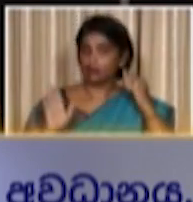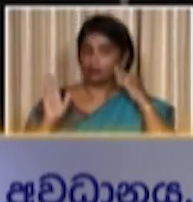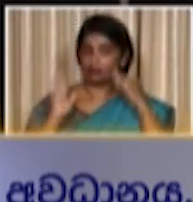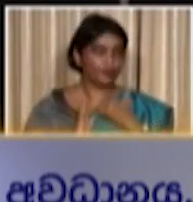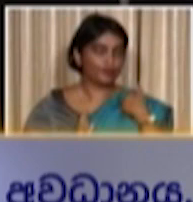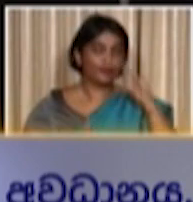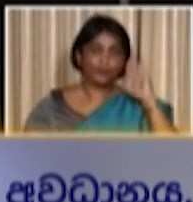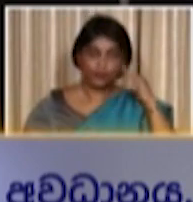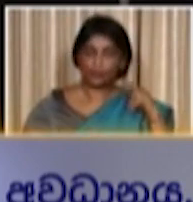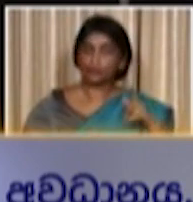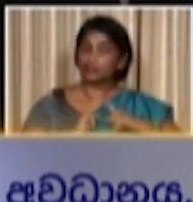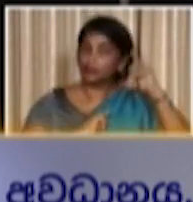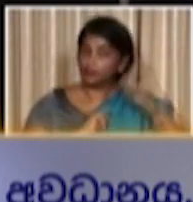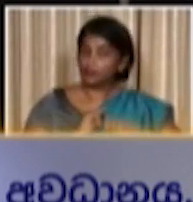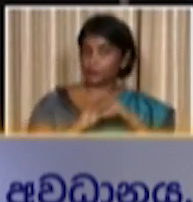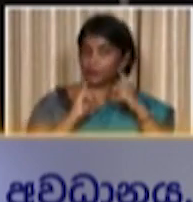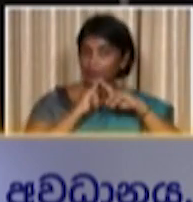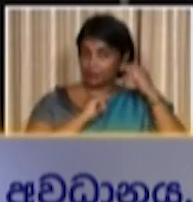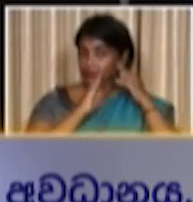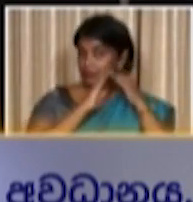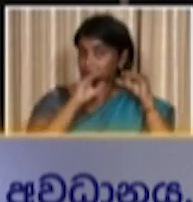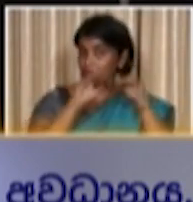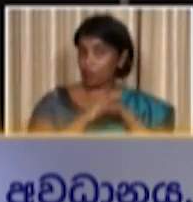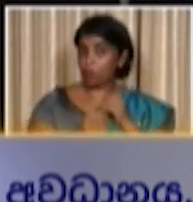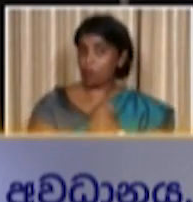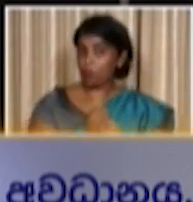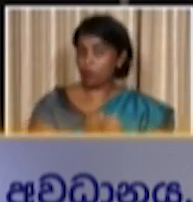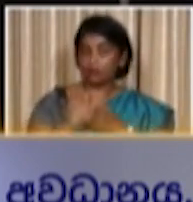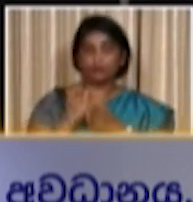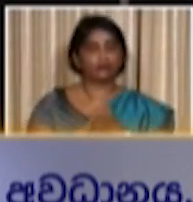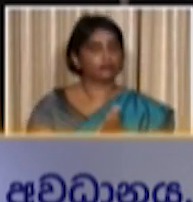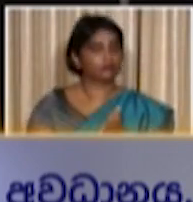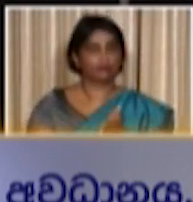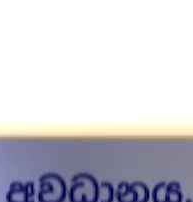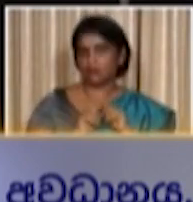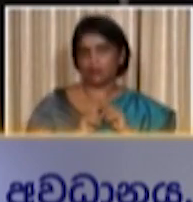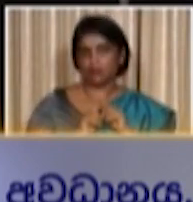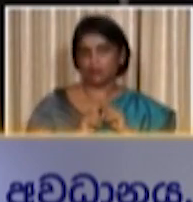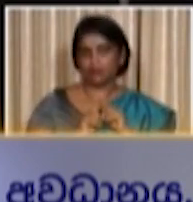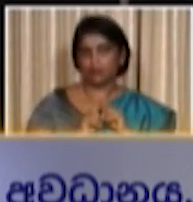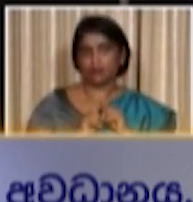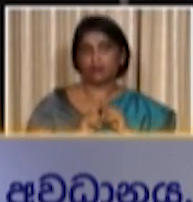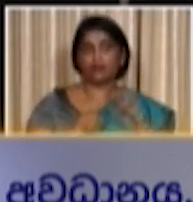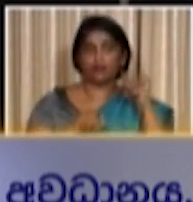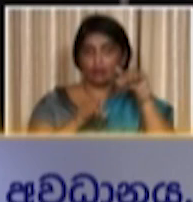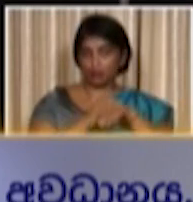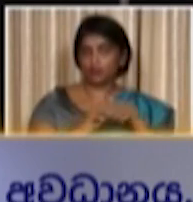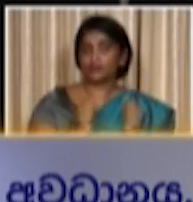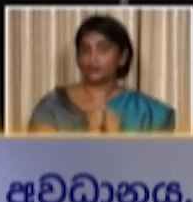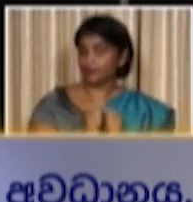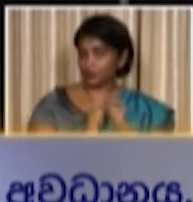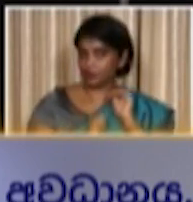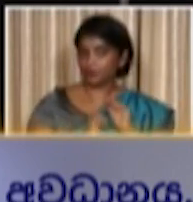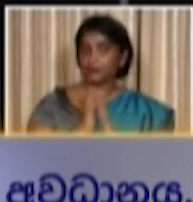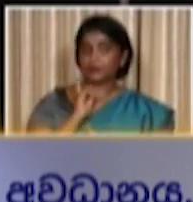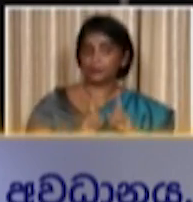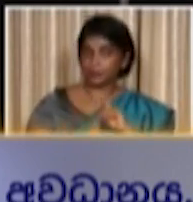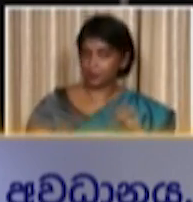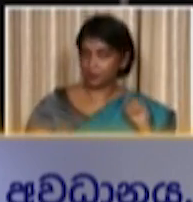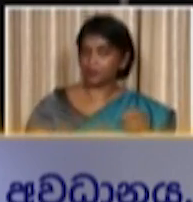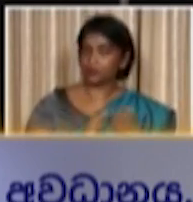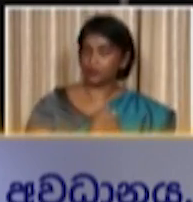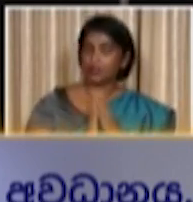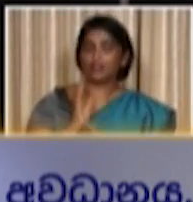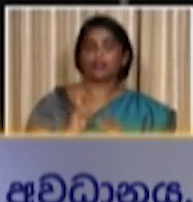තියෙන ප්‍රශ්න විශ්වවිද්‍යාල පරිශ්‍ර තුලට පොලිසිය ඇතුල් වීම සම්බන්ධයෙන් අභ්‍යන්තර කටයුතු පිළිබඳ අමාත්‍යංශයටත් ගරු